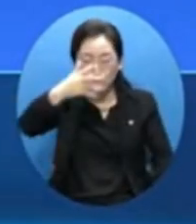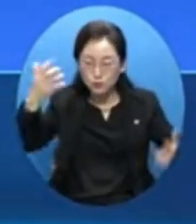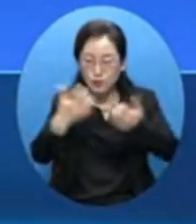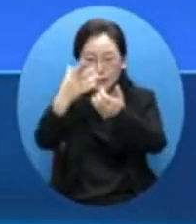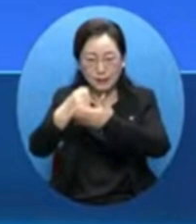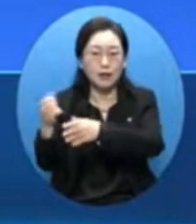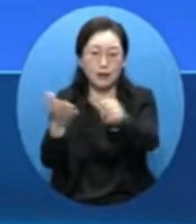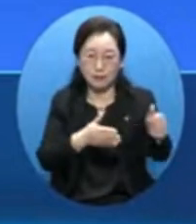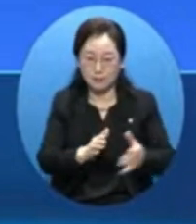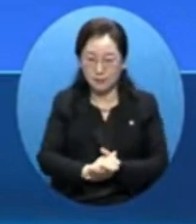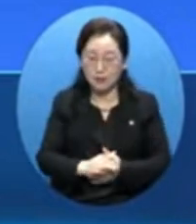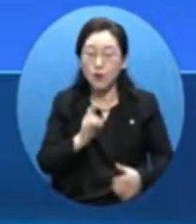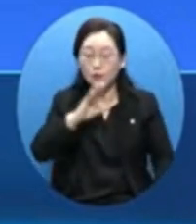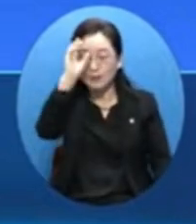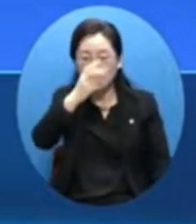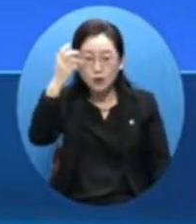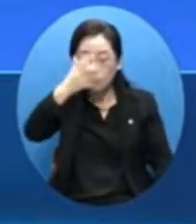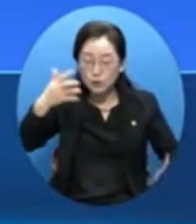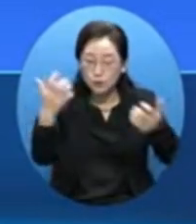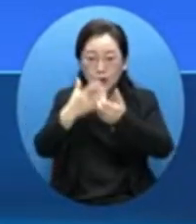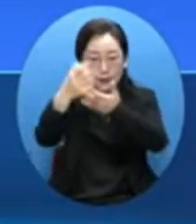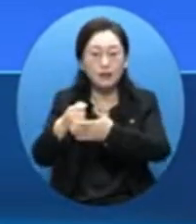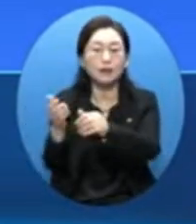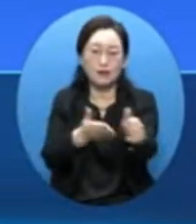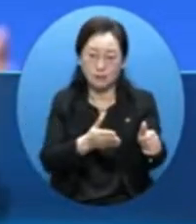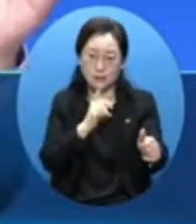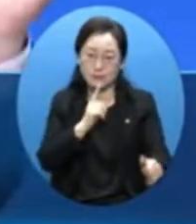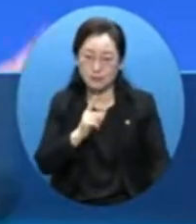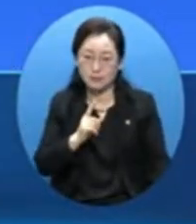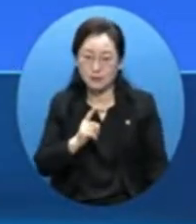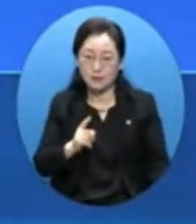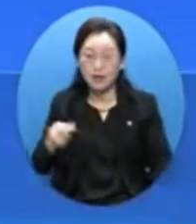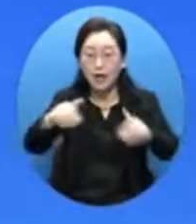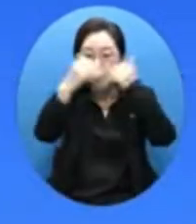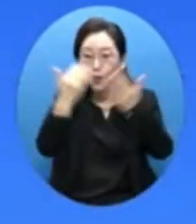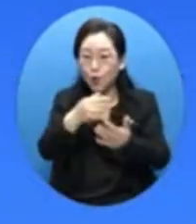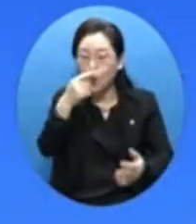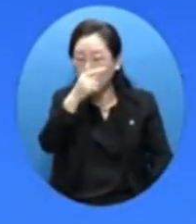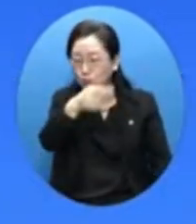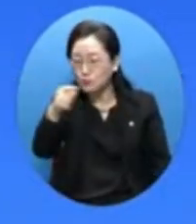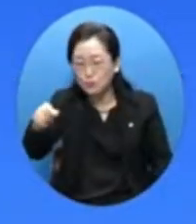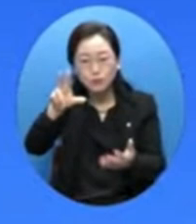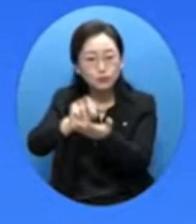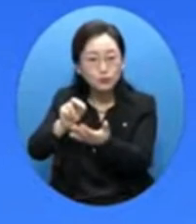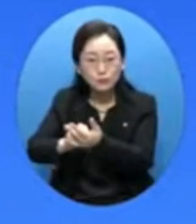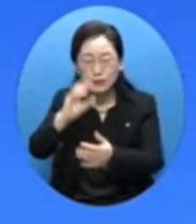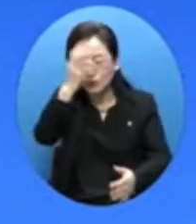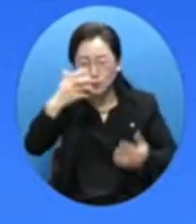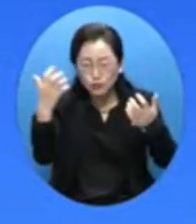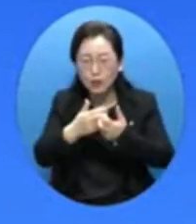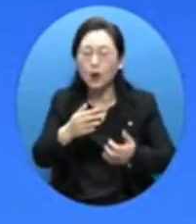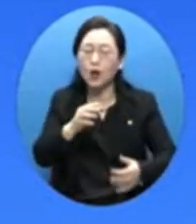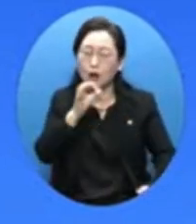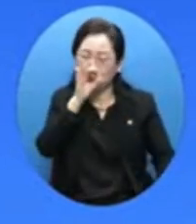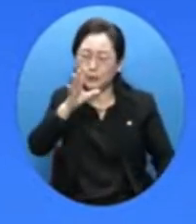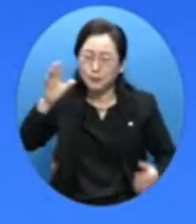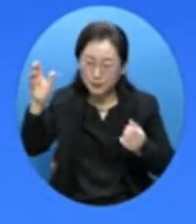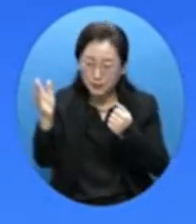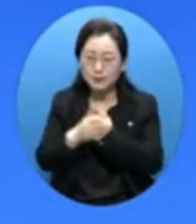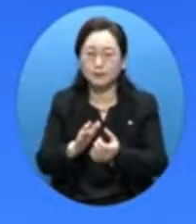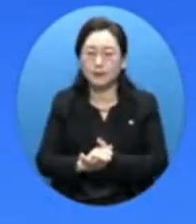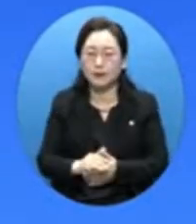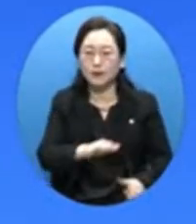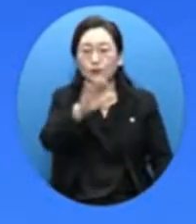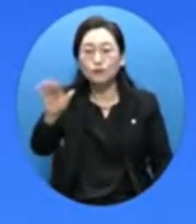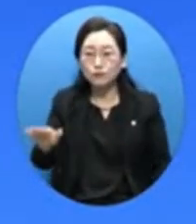충만함을 받으라. 오직 성령으로 충만함을 받으라. 모든 문제가 성령 충만 받지 못한 데서 일어나는 것입니다.